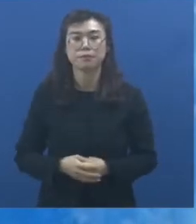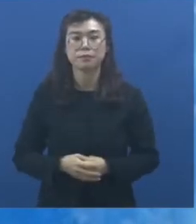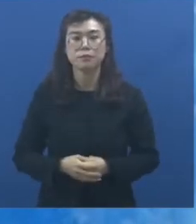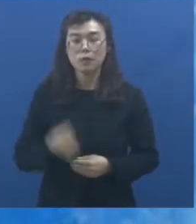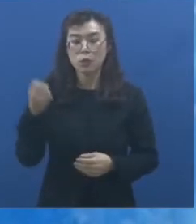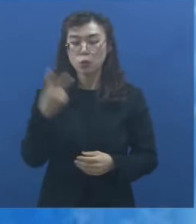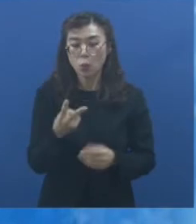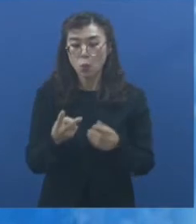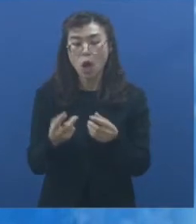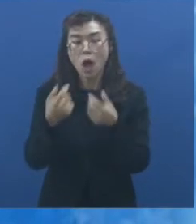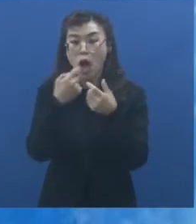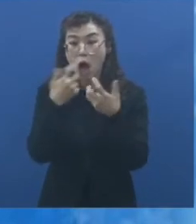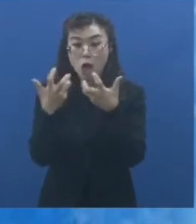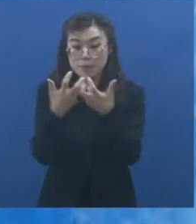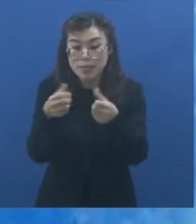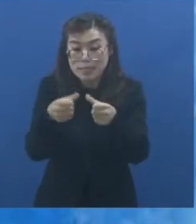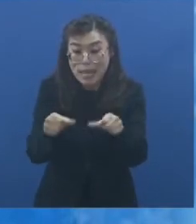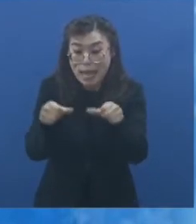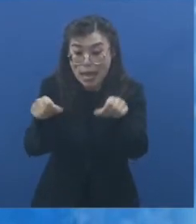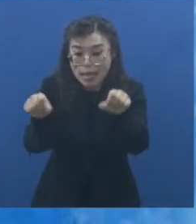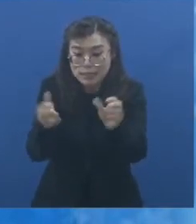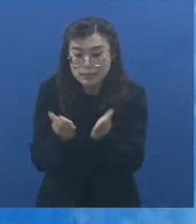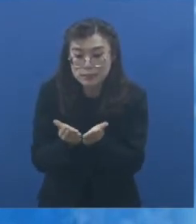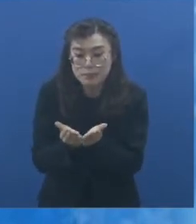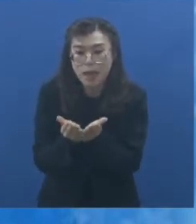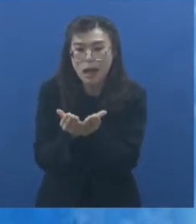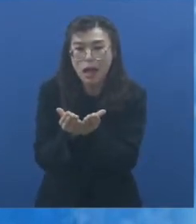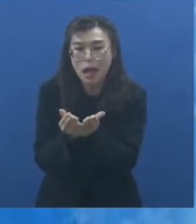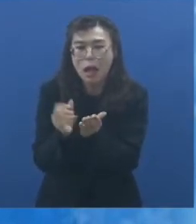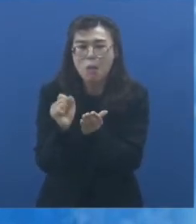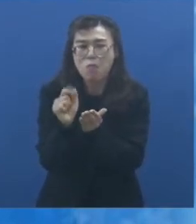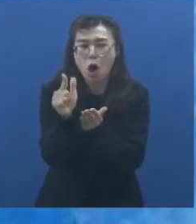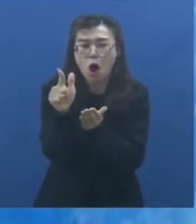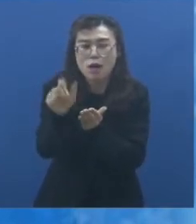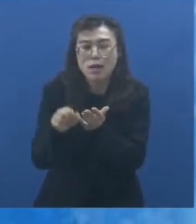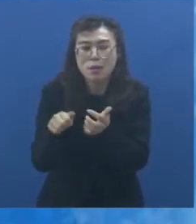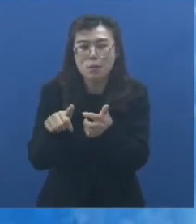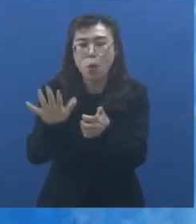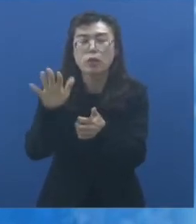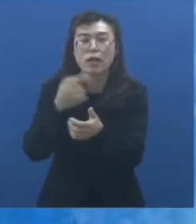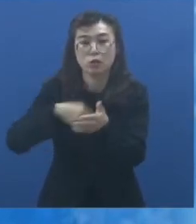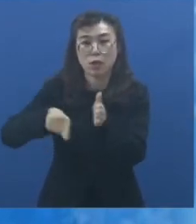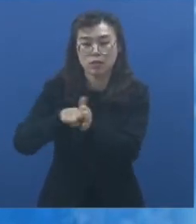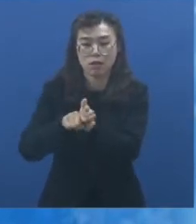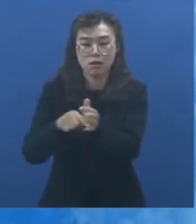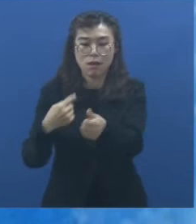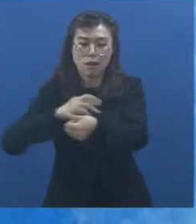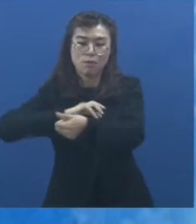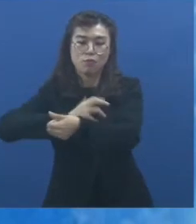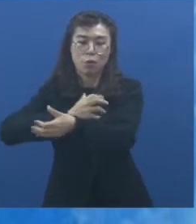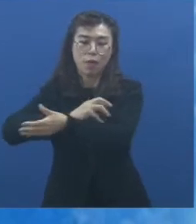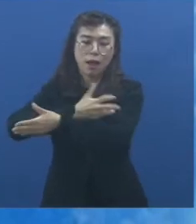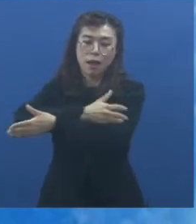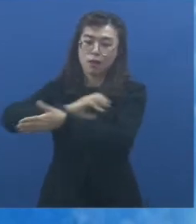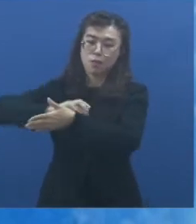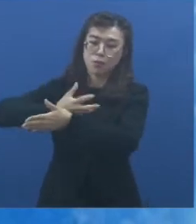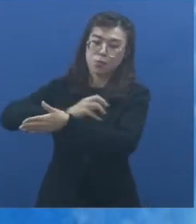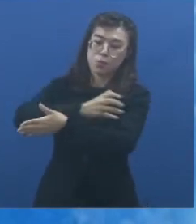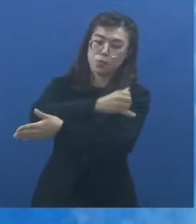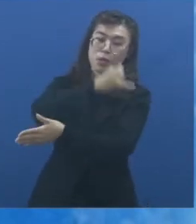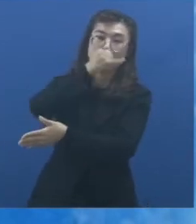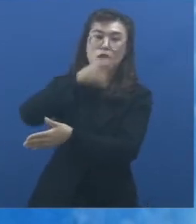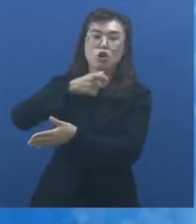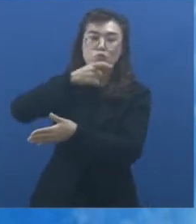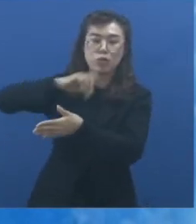얼음조각을 깨자 나고 줘 그럼 그 얼음 조각들이 멀리 갈 수 있도록 계속 프로펠러 에서 양옆으로 빨리빨리 미치기도 합니다 그래서